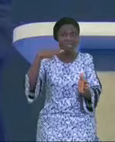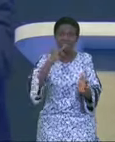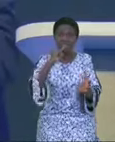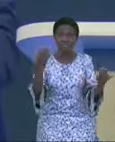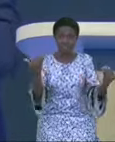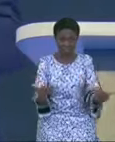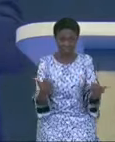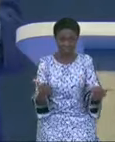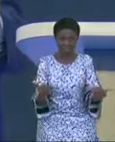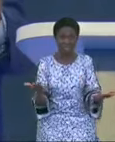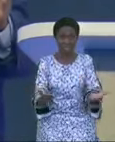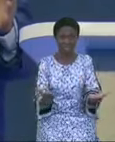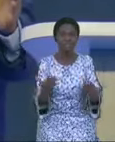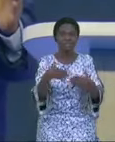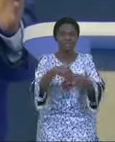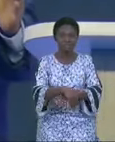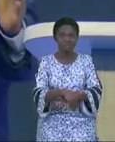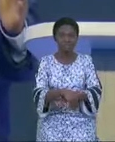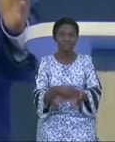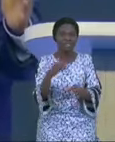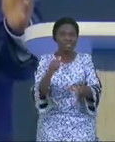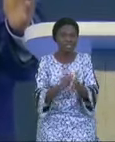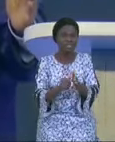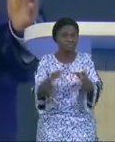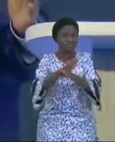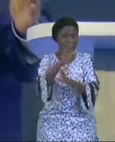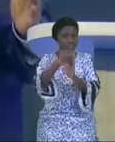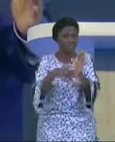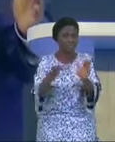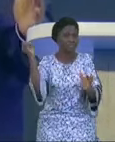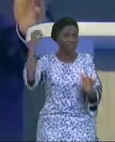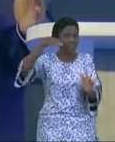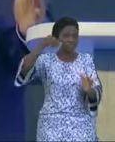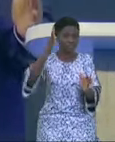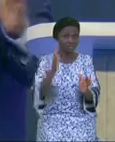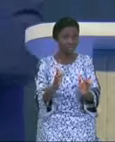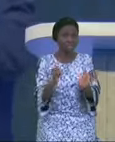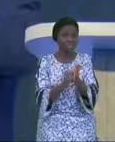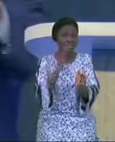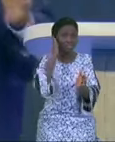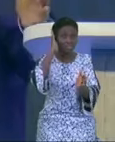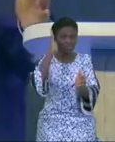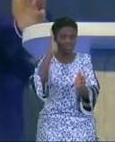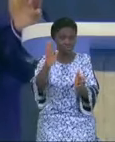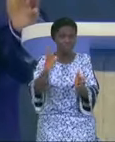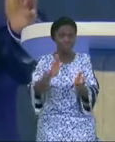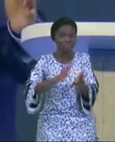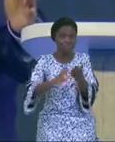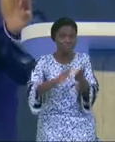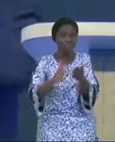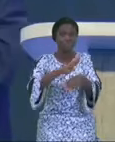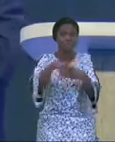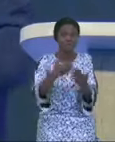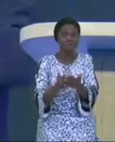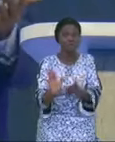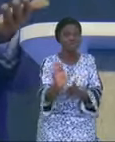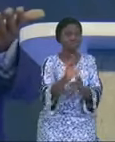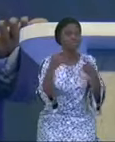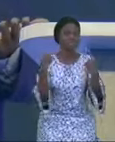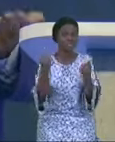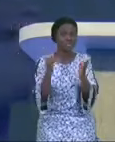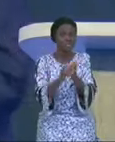et de cette plénitude de la grâce de Dieu qui va mais de côté tes péché qui va pas donner tout un